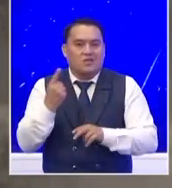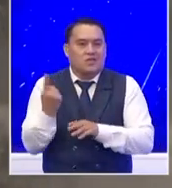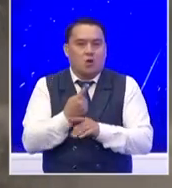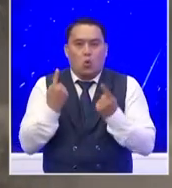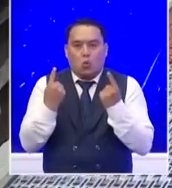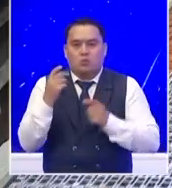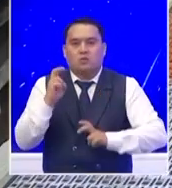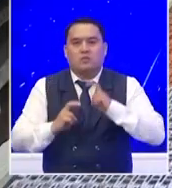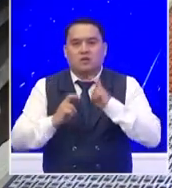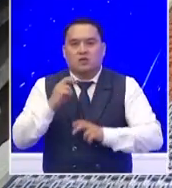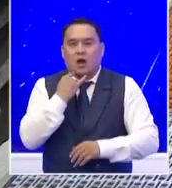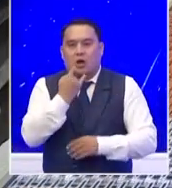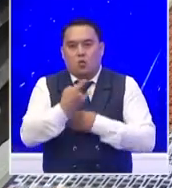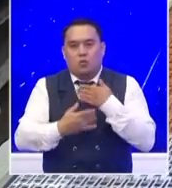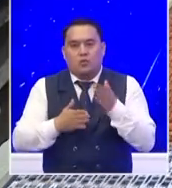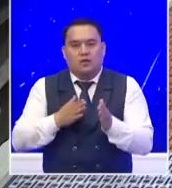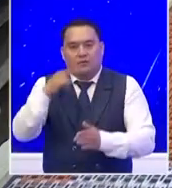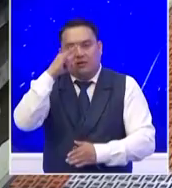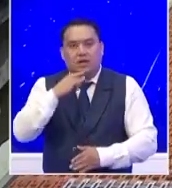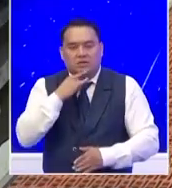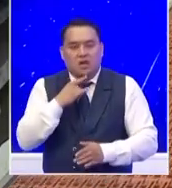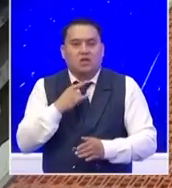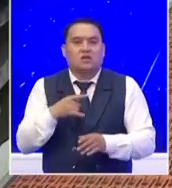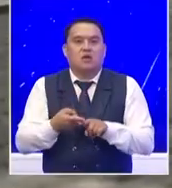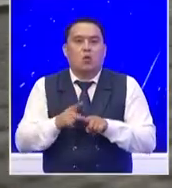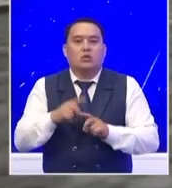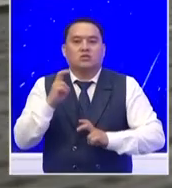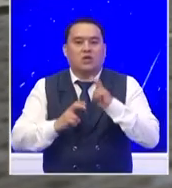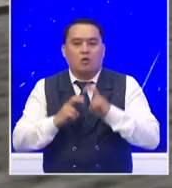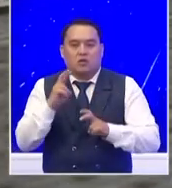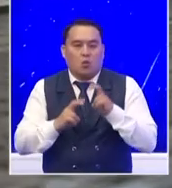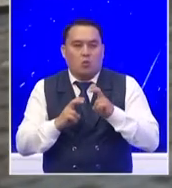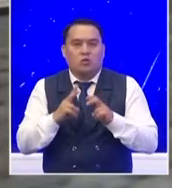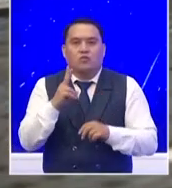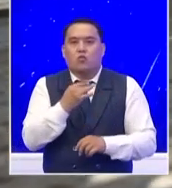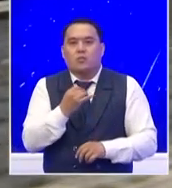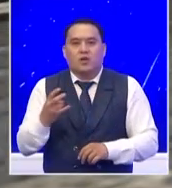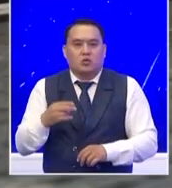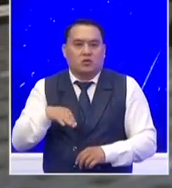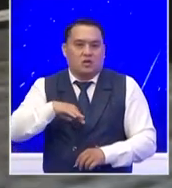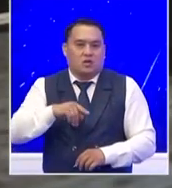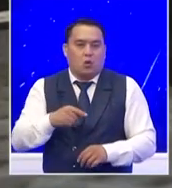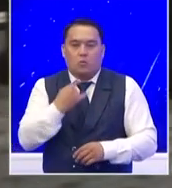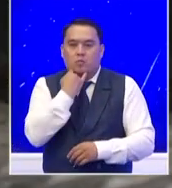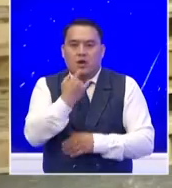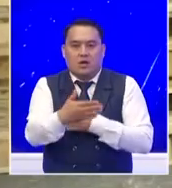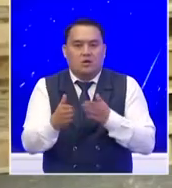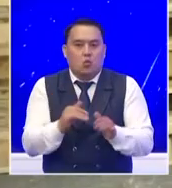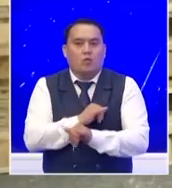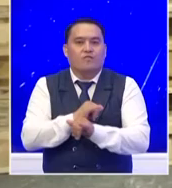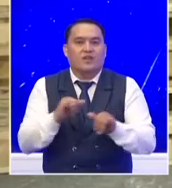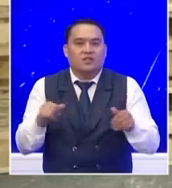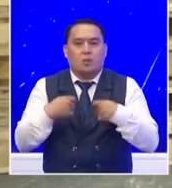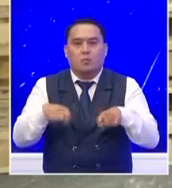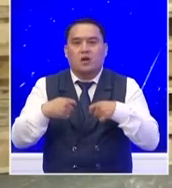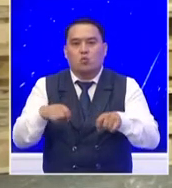крупный производитель аккумуляторов в Казахстане. Ежегодно данный завод выпускает около 2,5 миллиона батарей. С расширением рынка